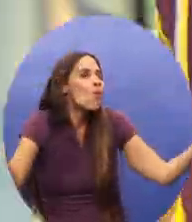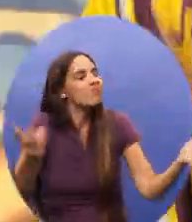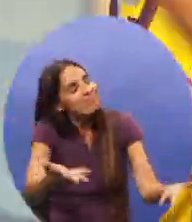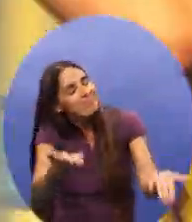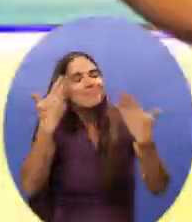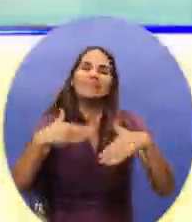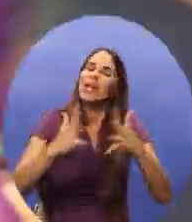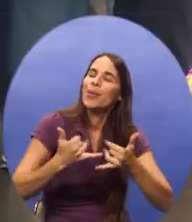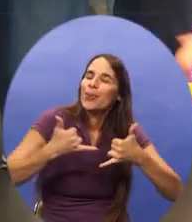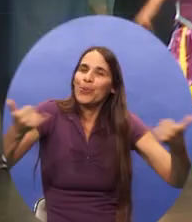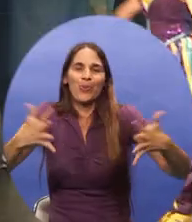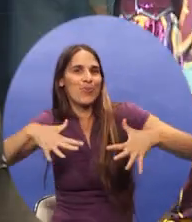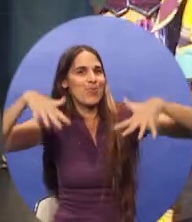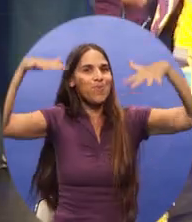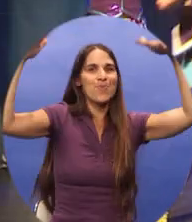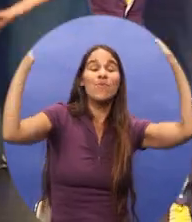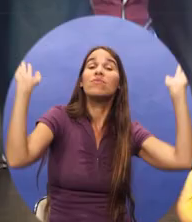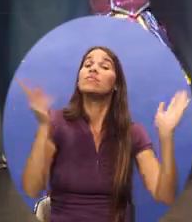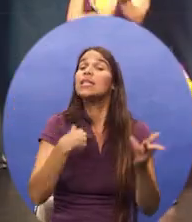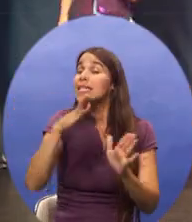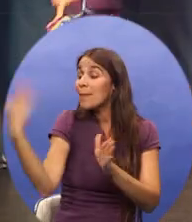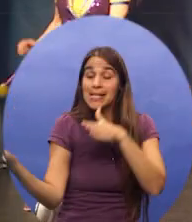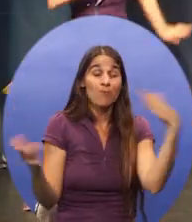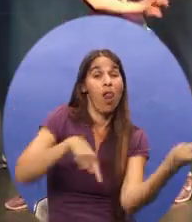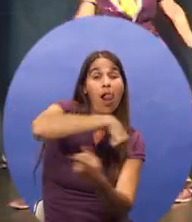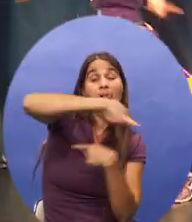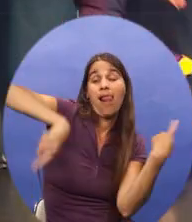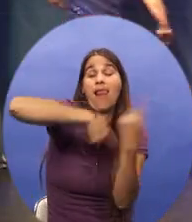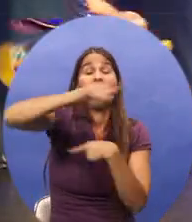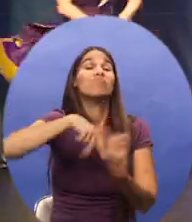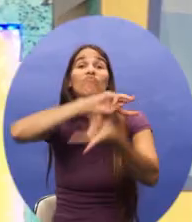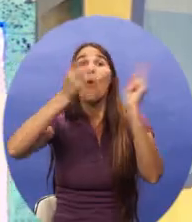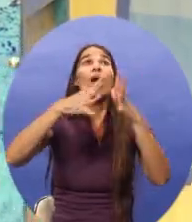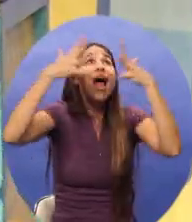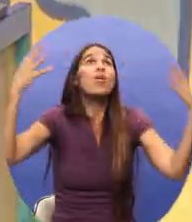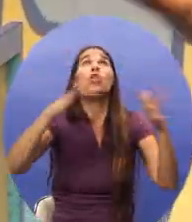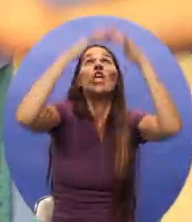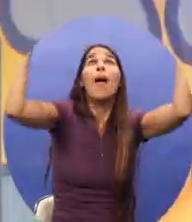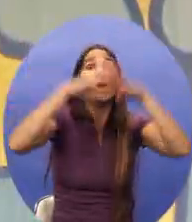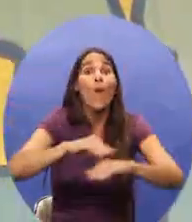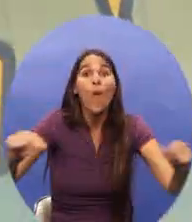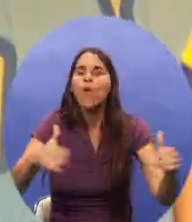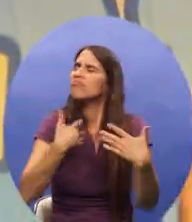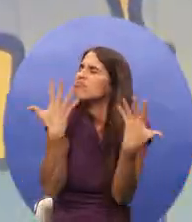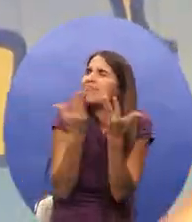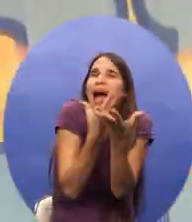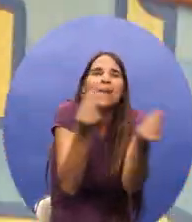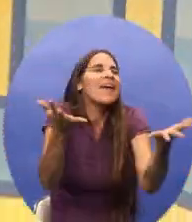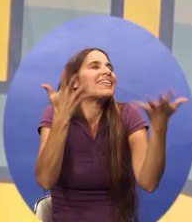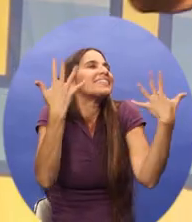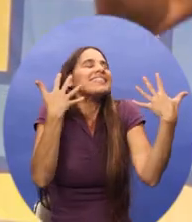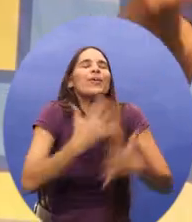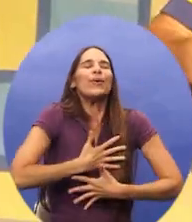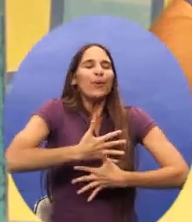עולם גדול קורא לך לגדול. ימין שמאל סיבוב עגול, עולם גדול שמיים חול,